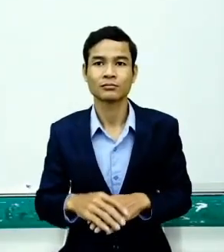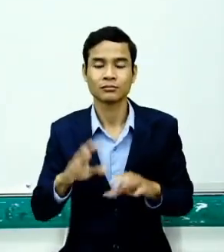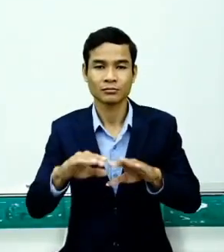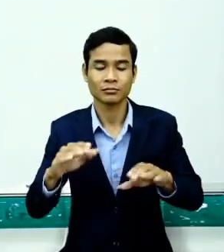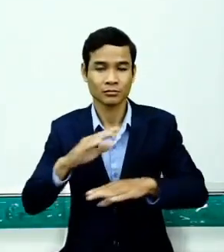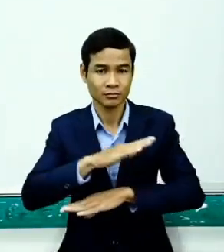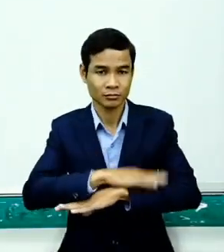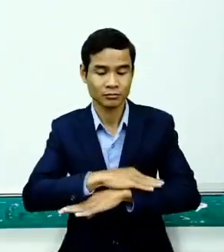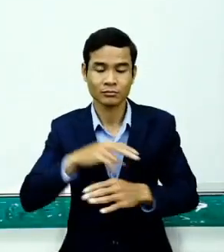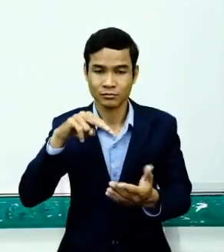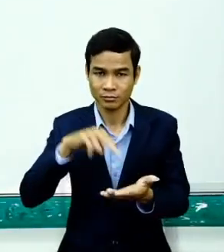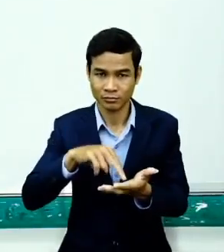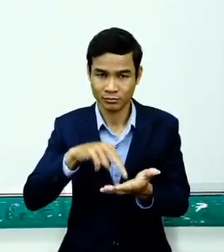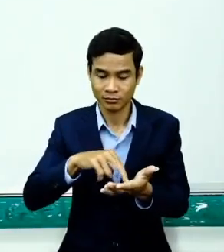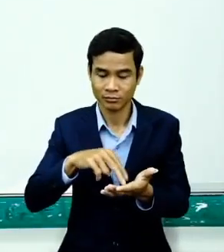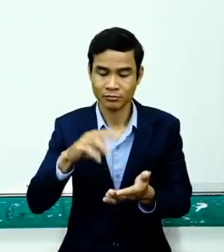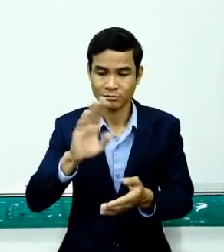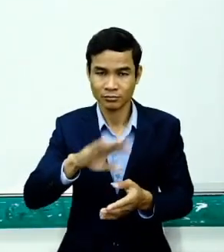con ngợp chờ là ơn.